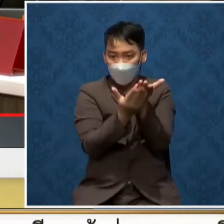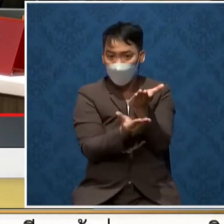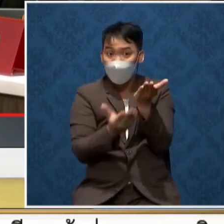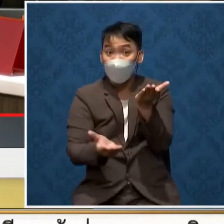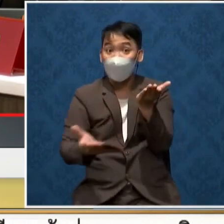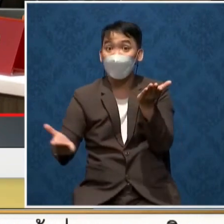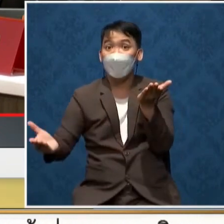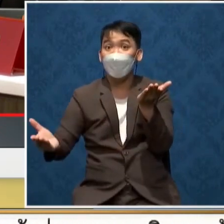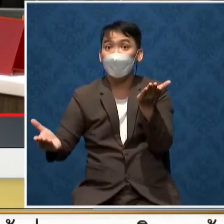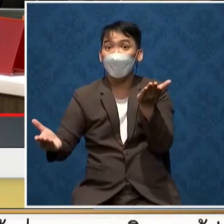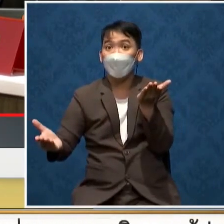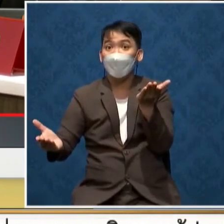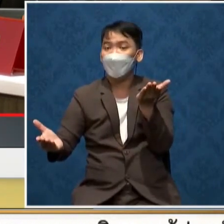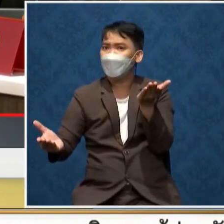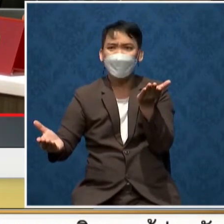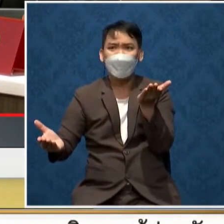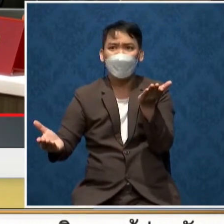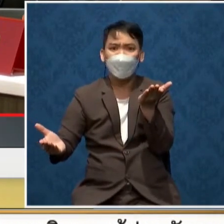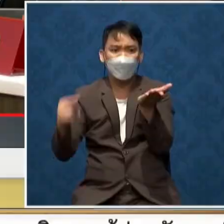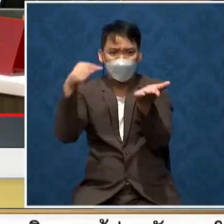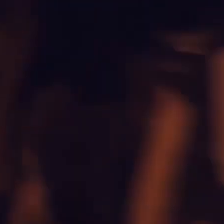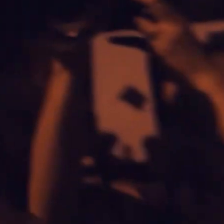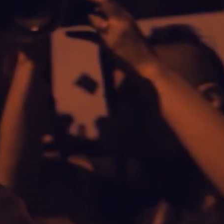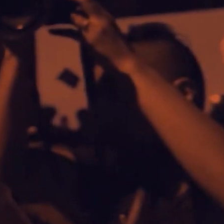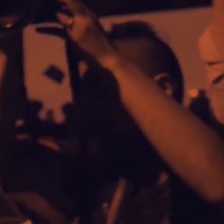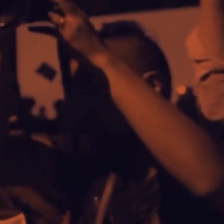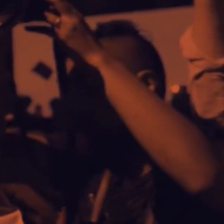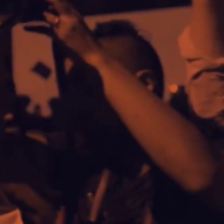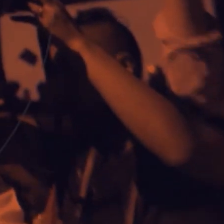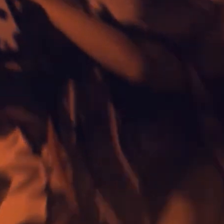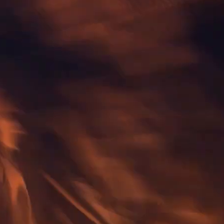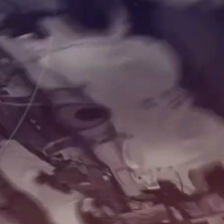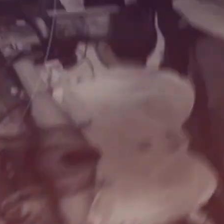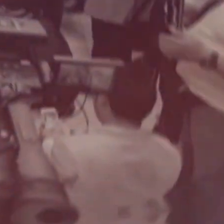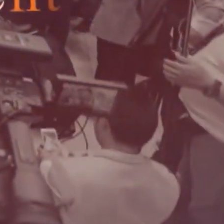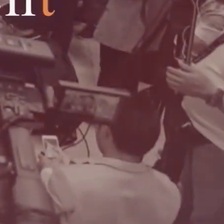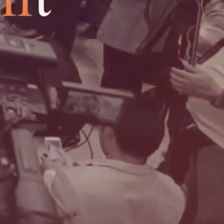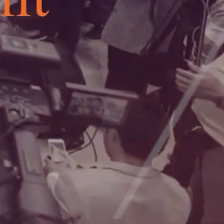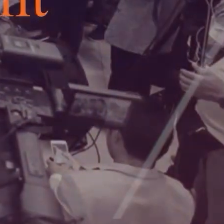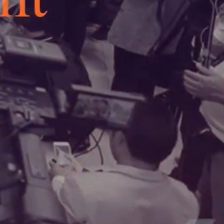าจอันยิ่งใหญ่กับผู้อำนวยการงบประมาณ